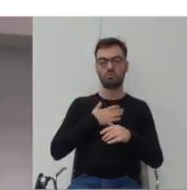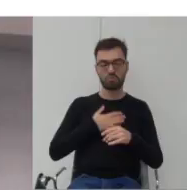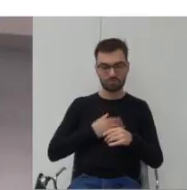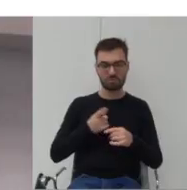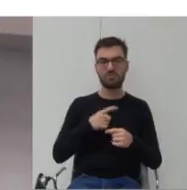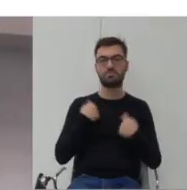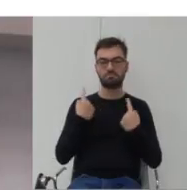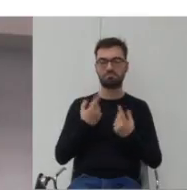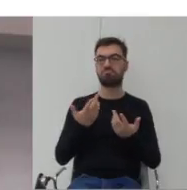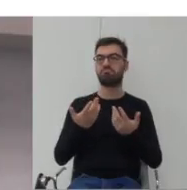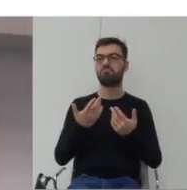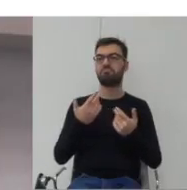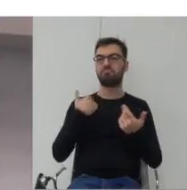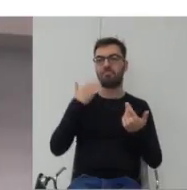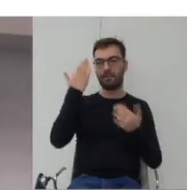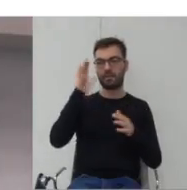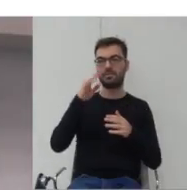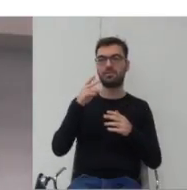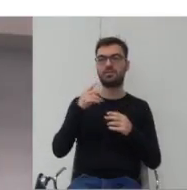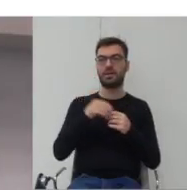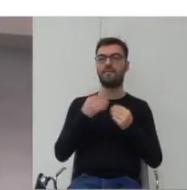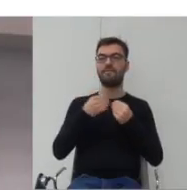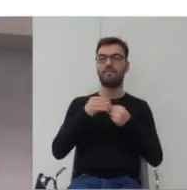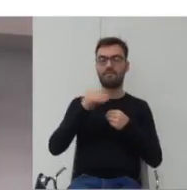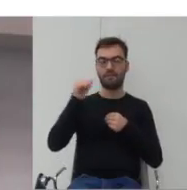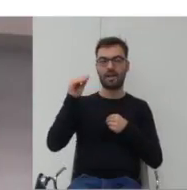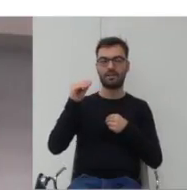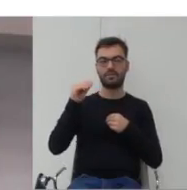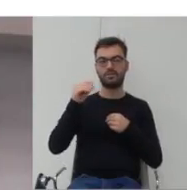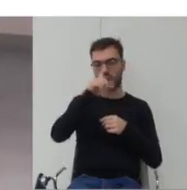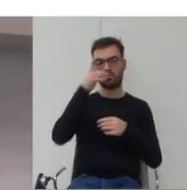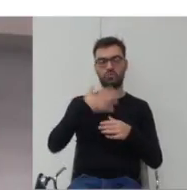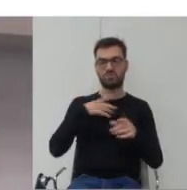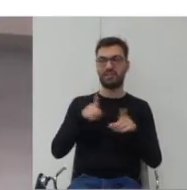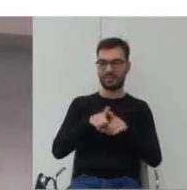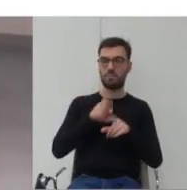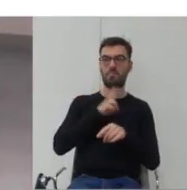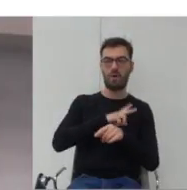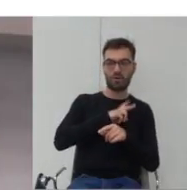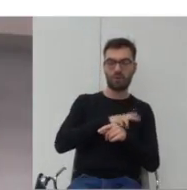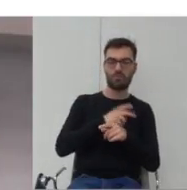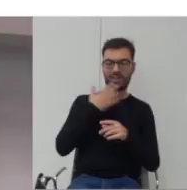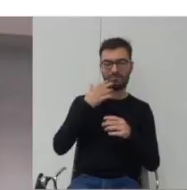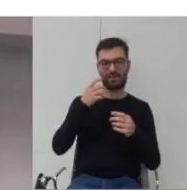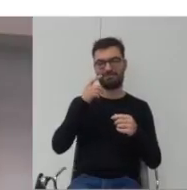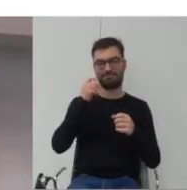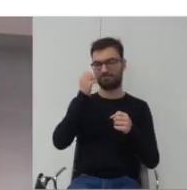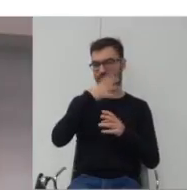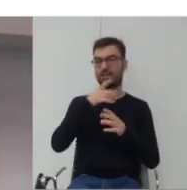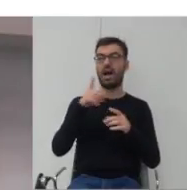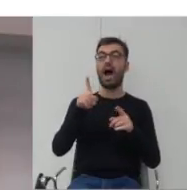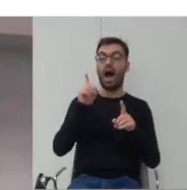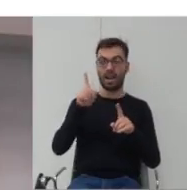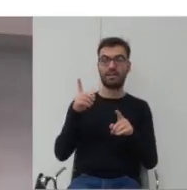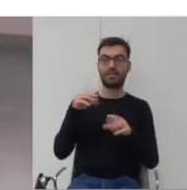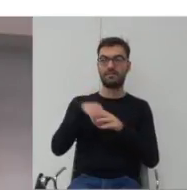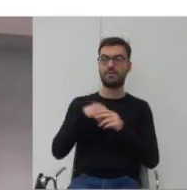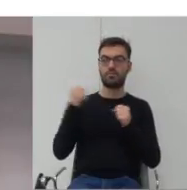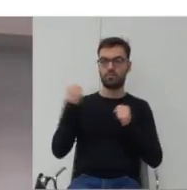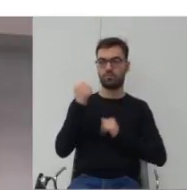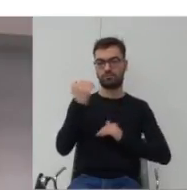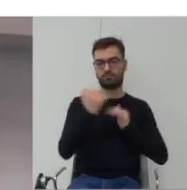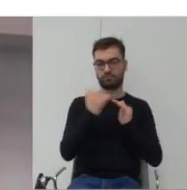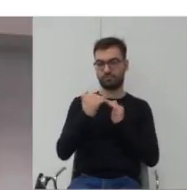która, mamy nadzieję, spotyka się z uznaniem większości gustów, w każdym razie nie razi, natomiast ma wszelkie udogodnienia pod